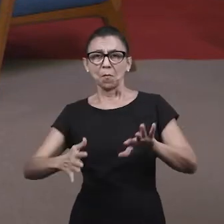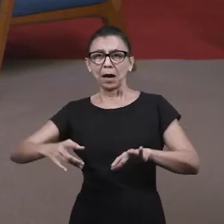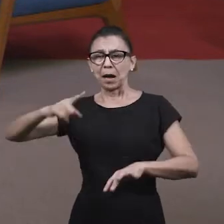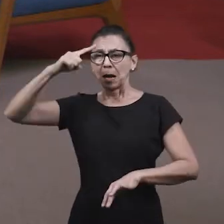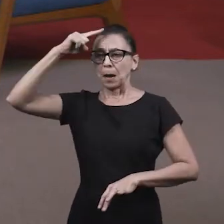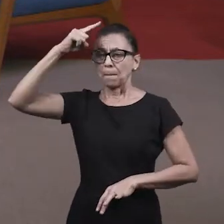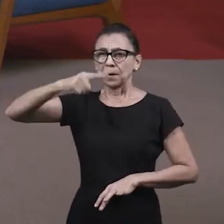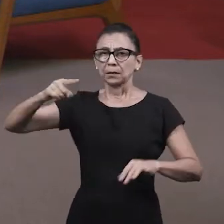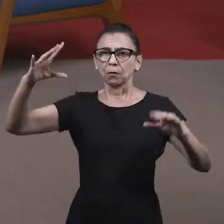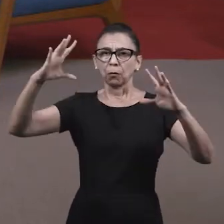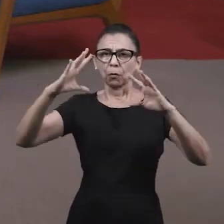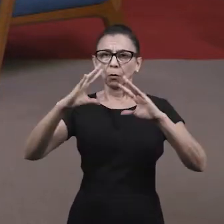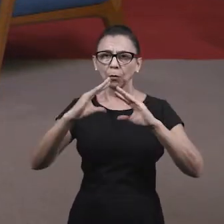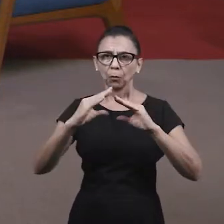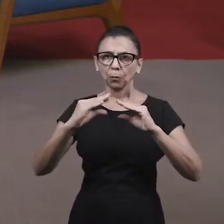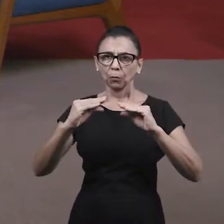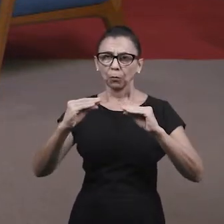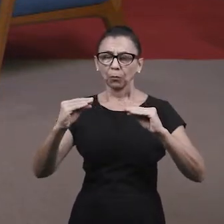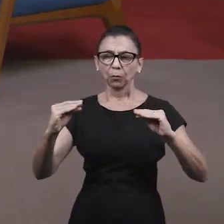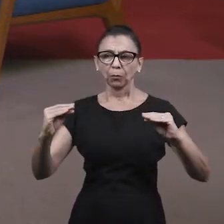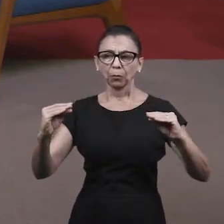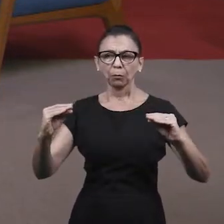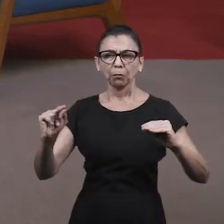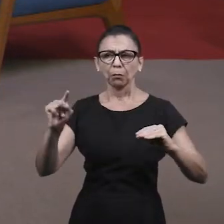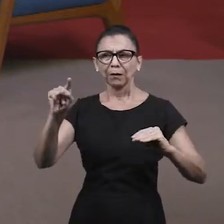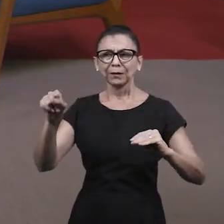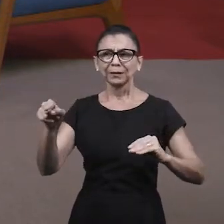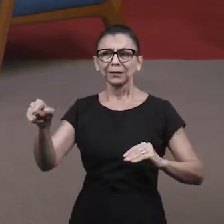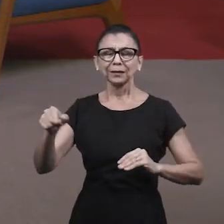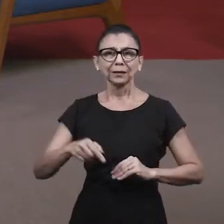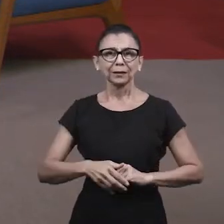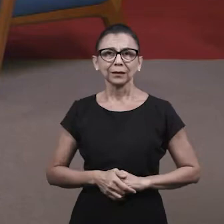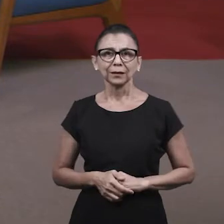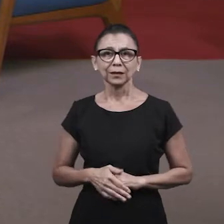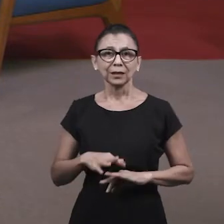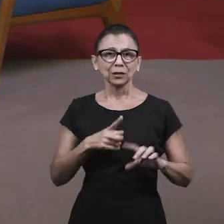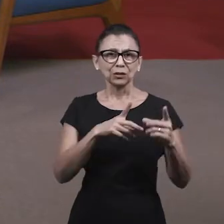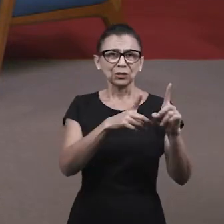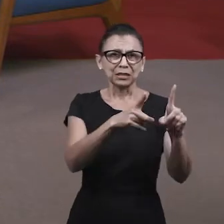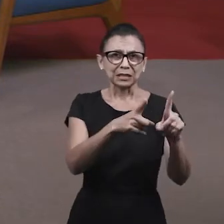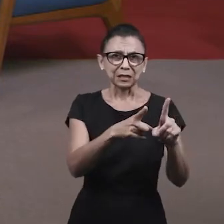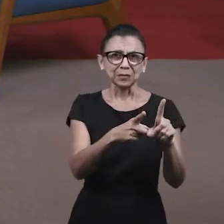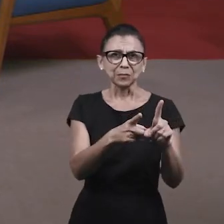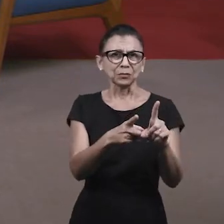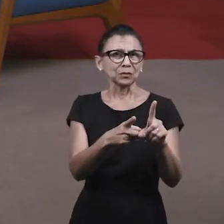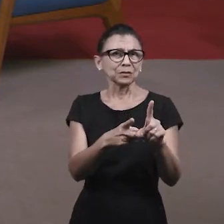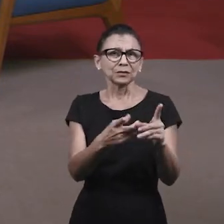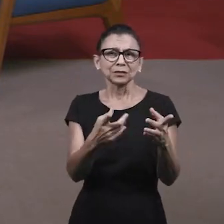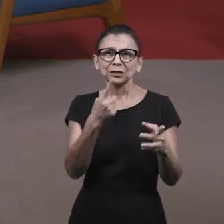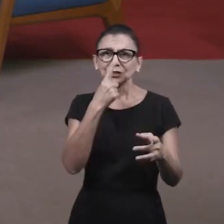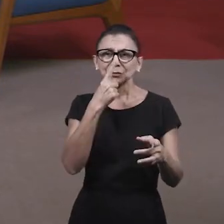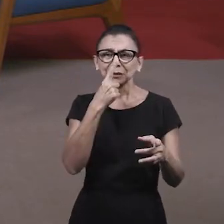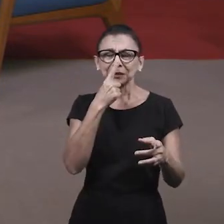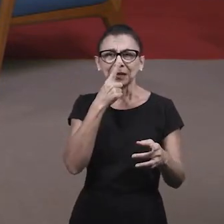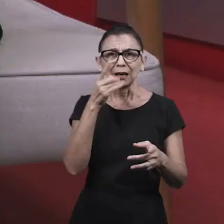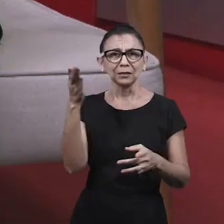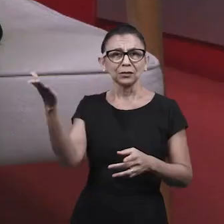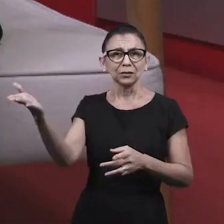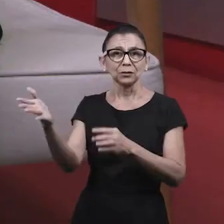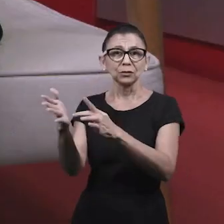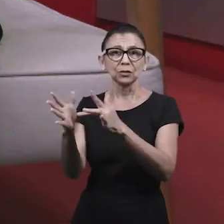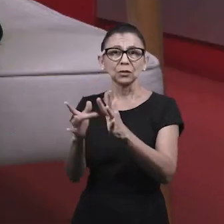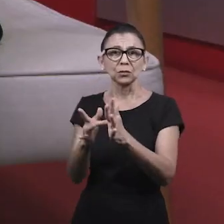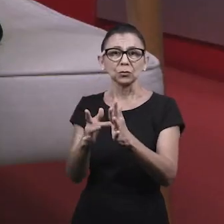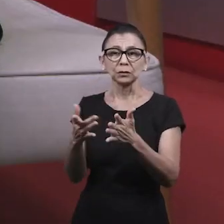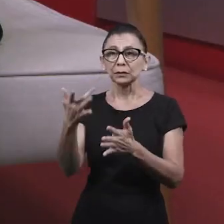même le vent et la tempête obéissent? Et il marchait avec Jésus. Il vivait avec Jésus.